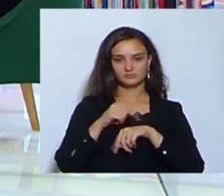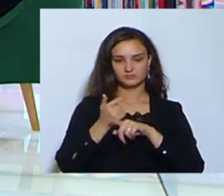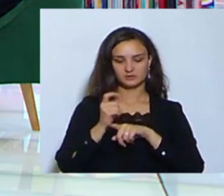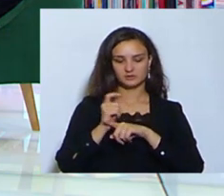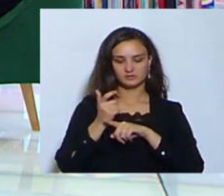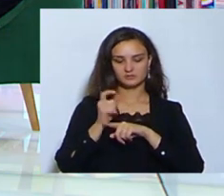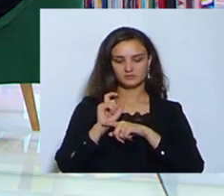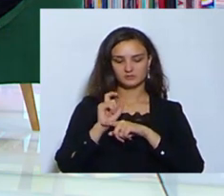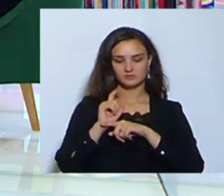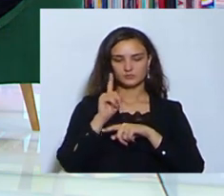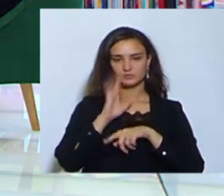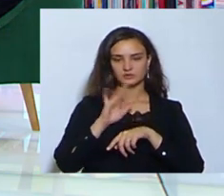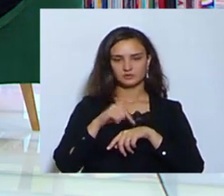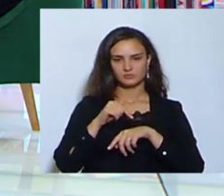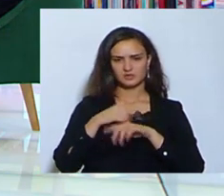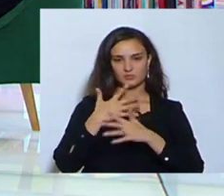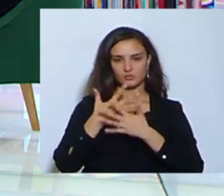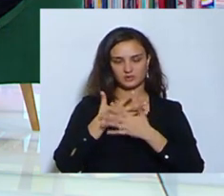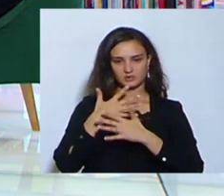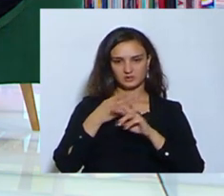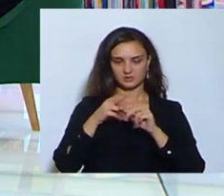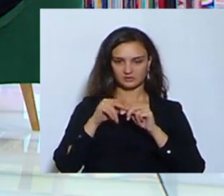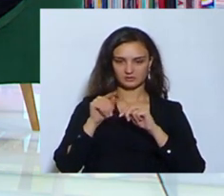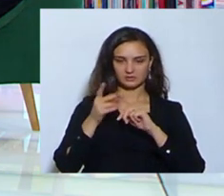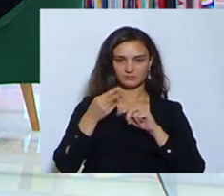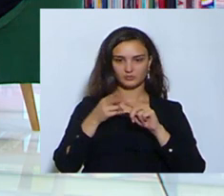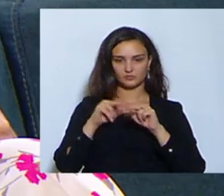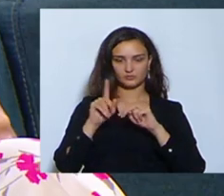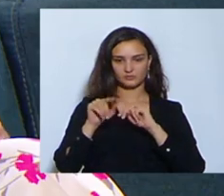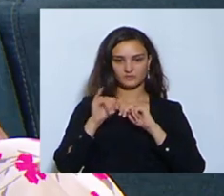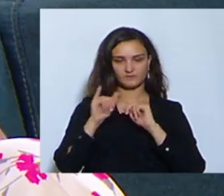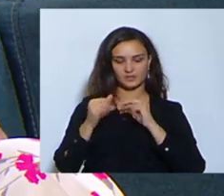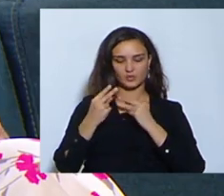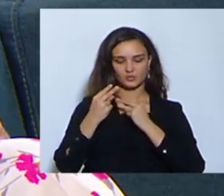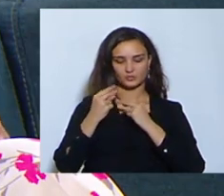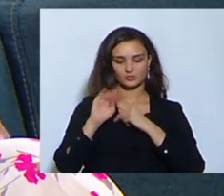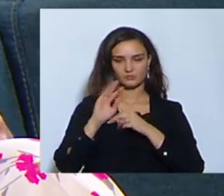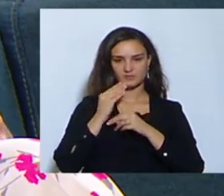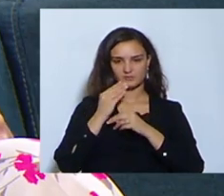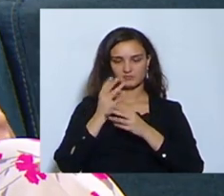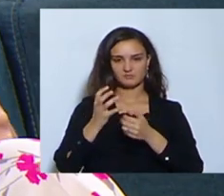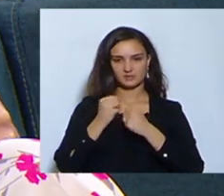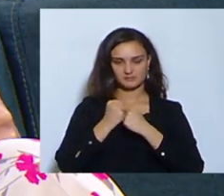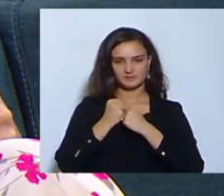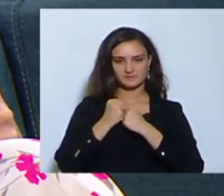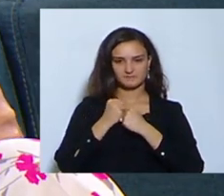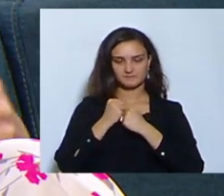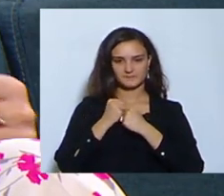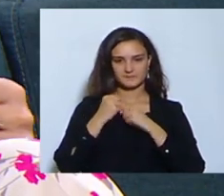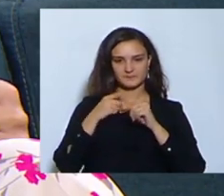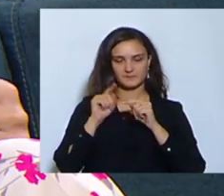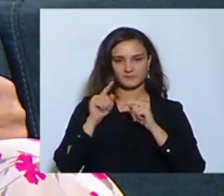ძალიან უსიამოვნო ემოციური ფონი, ვინაიდან რადგანაც ვერ აკონტროლებს საკვების მიღებას,